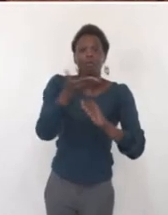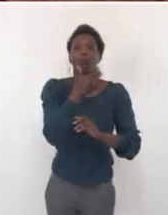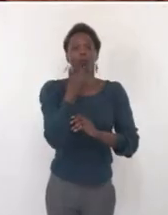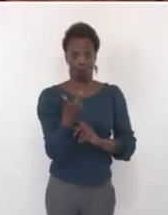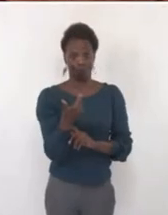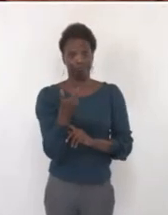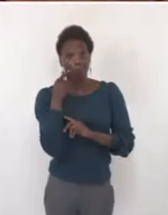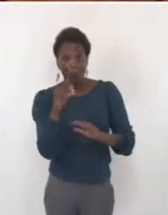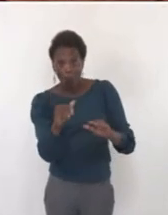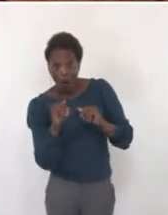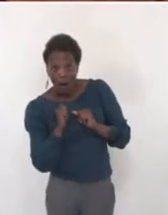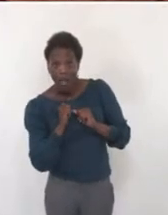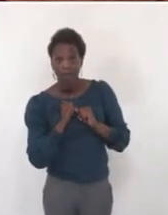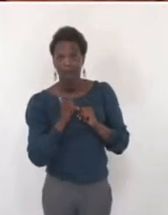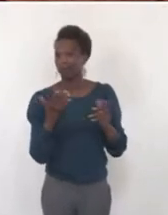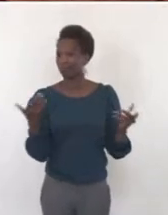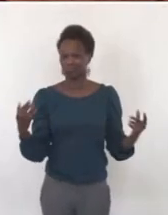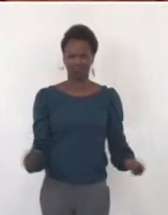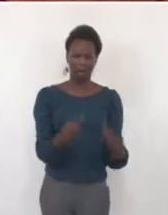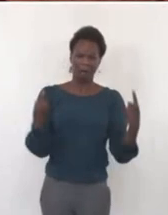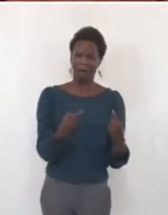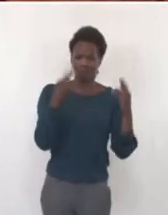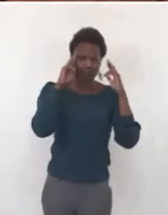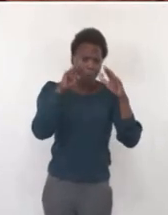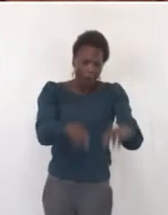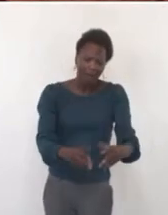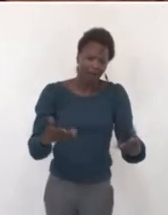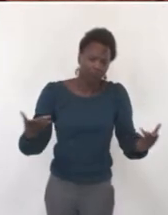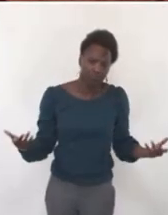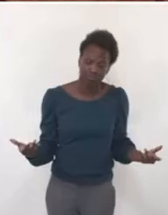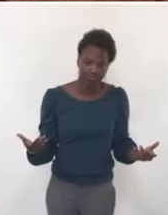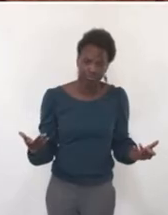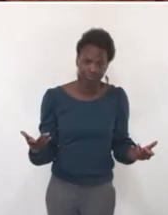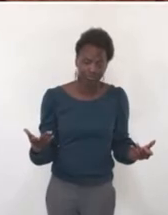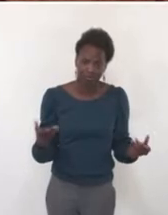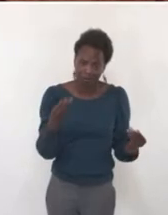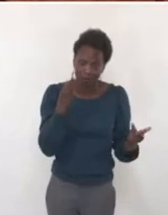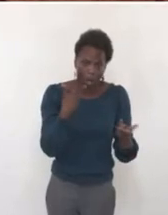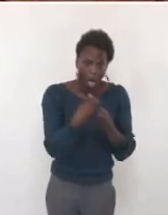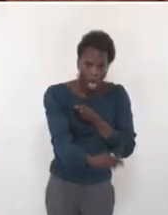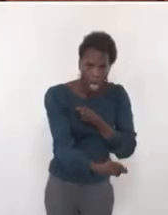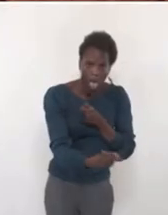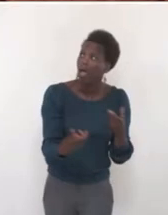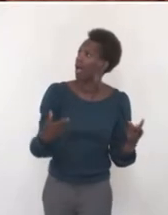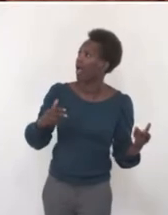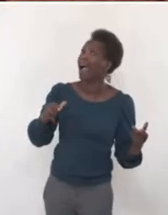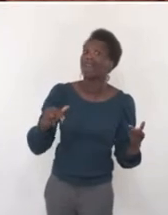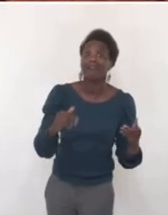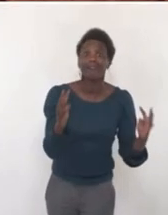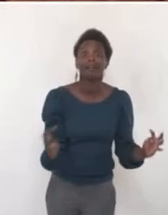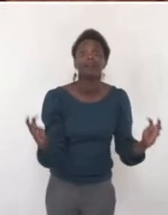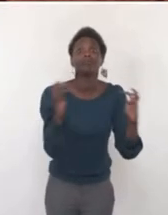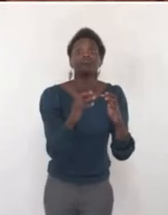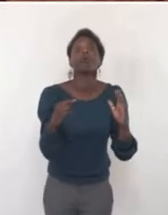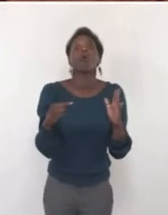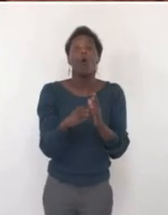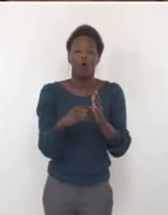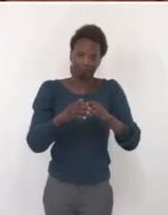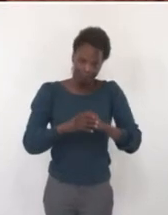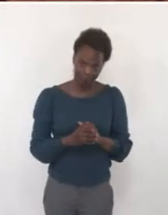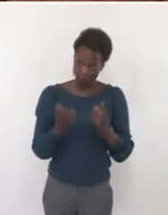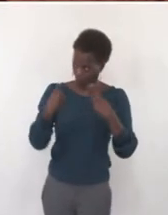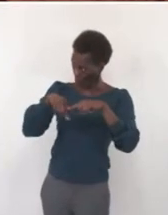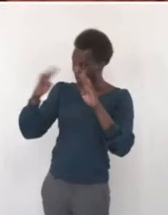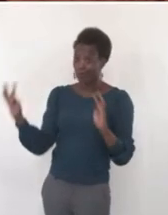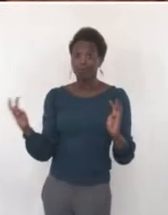éviter des prises de bec sur des points d'ordre qui ne devraient pas avoir lieu. Donc quand est-ce que l'on va réunir cette commission? Et